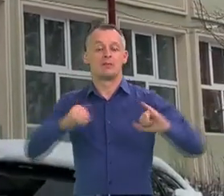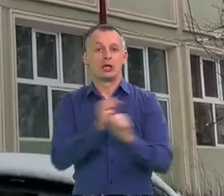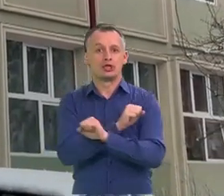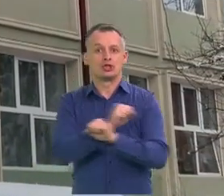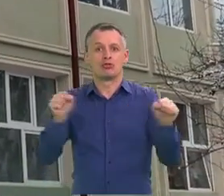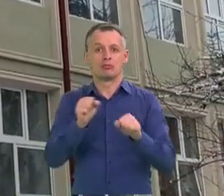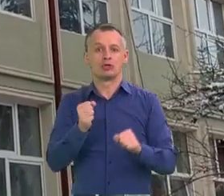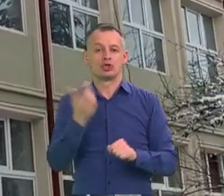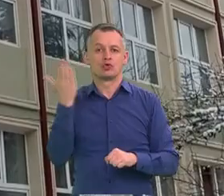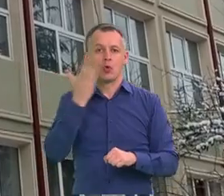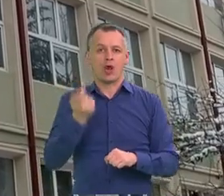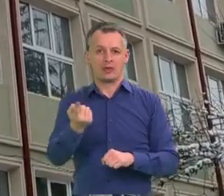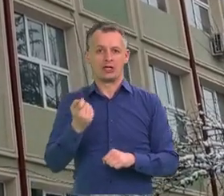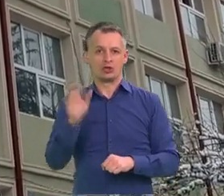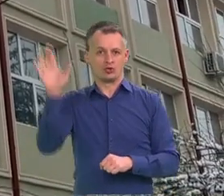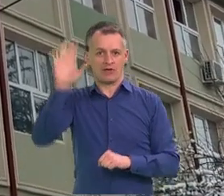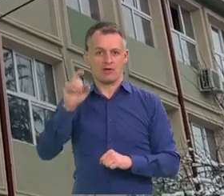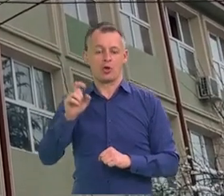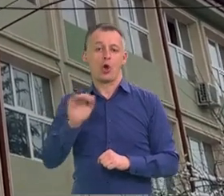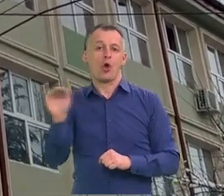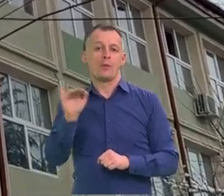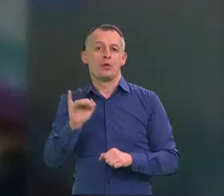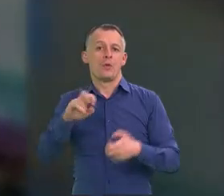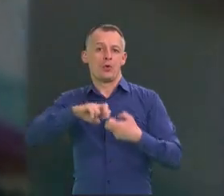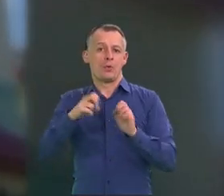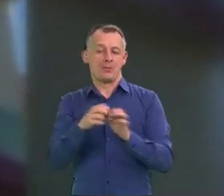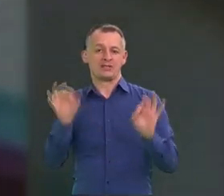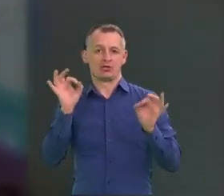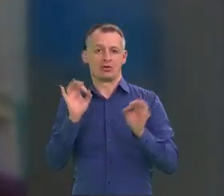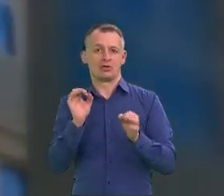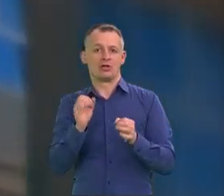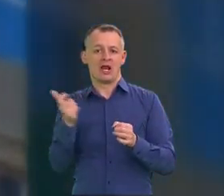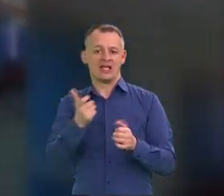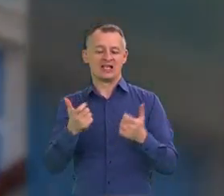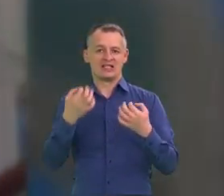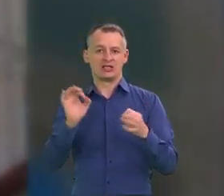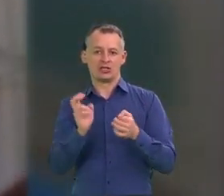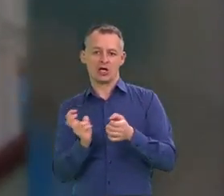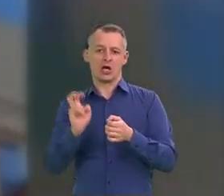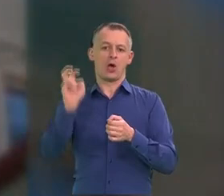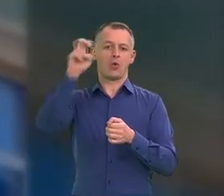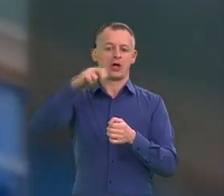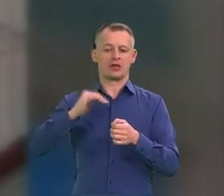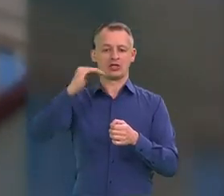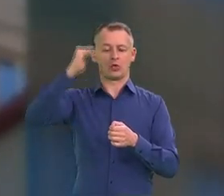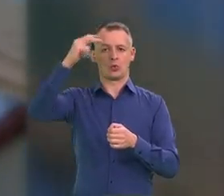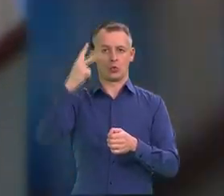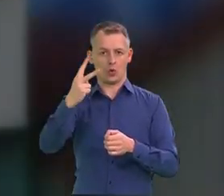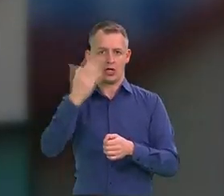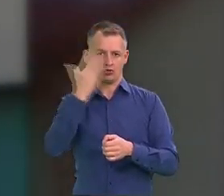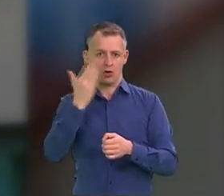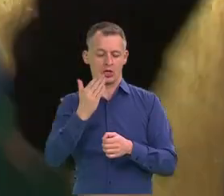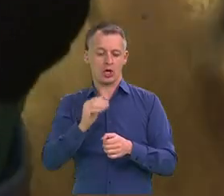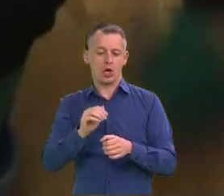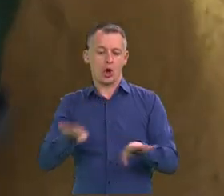Situație șocantă într-o școală din Suceava. Un băiat cu nevoi speciale, elev în clasa 10-a, s-a urcat pe geamul de la etajul al doilea, iar din clasă colegii îl îndemnau